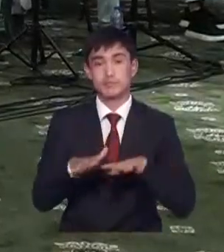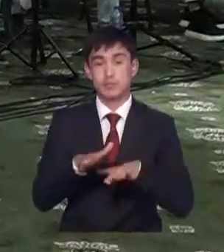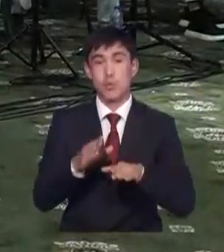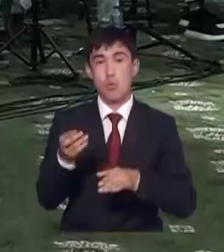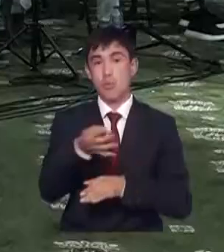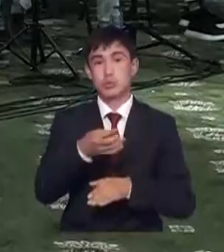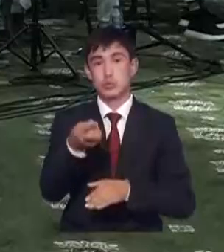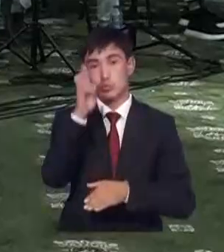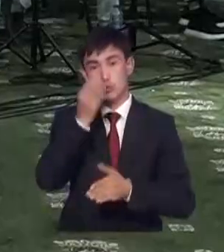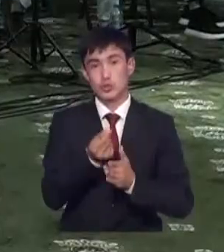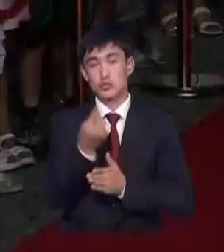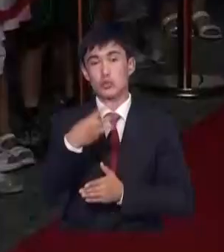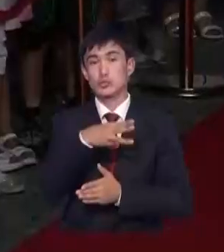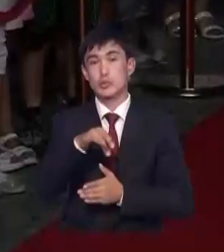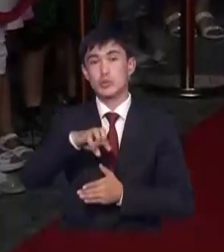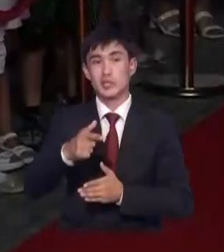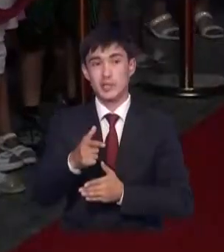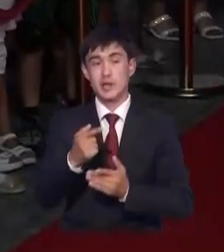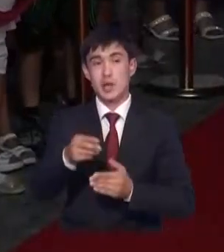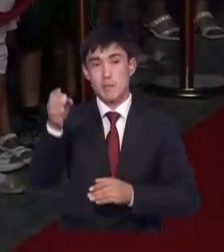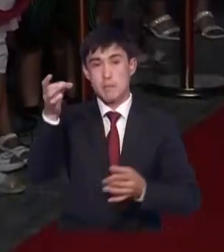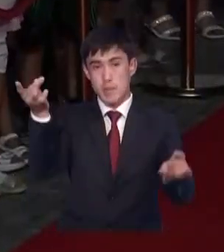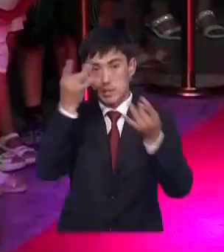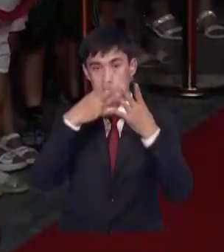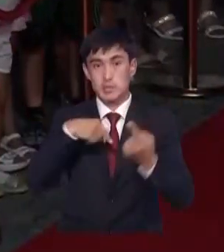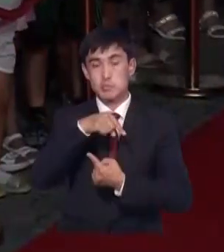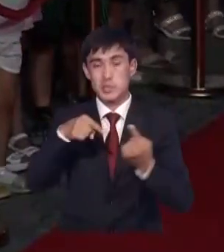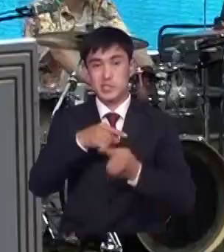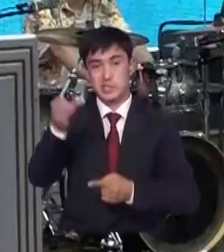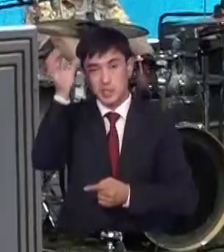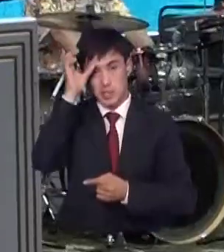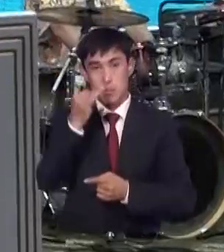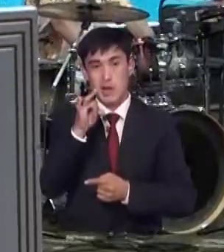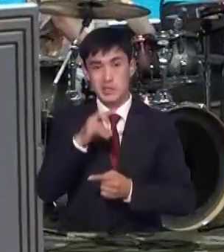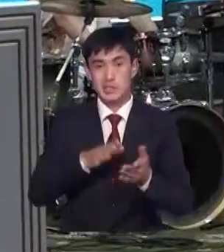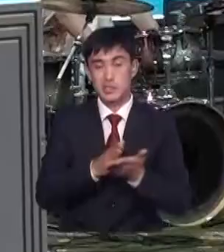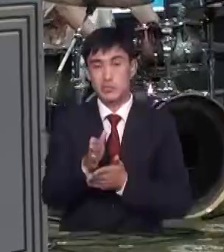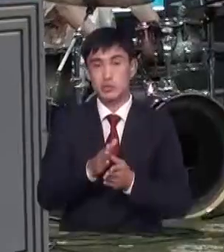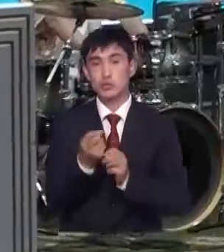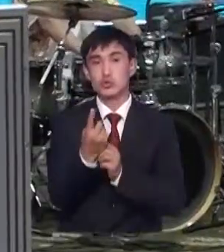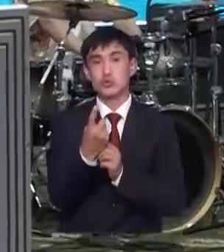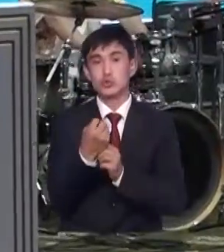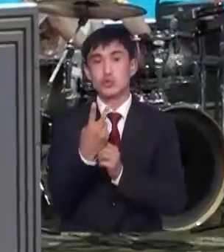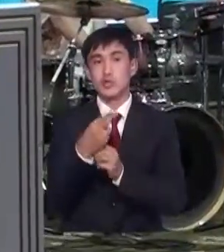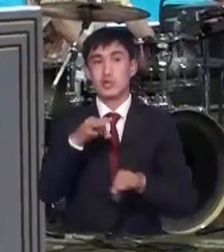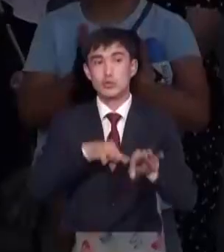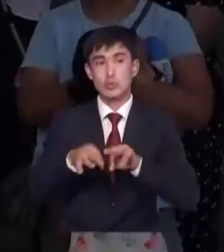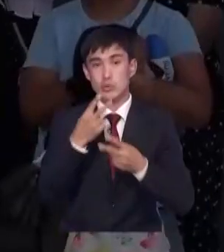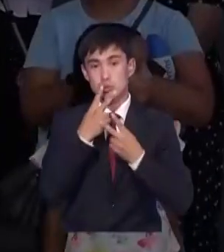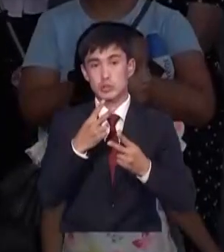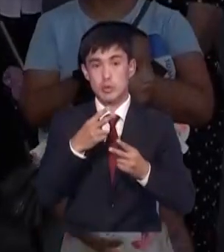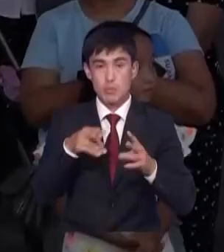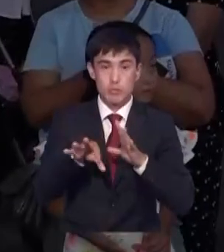бюджеттен 30 миллион теңге бөлінді. Биыл мәдениет, ғылым, бизнес, медиа және IT салалары бойынша 112 жоба ұсынылыпты. Мұқият іріктеле